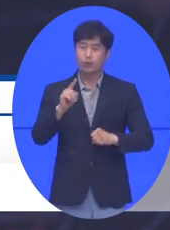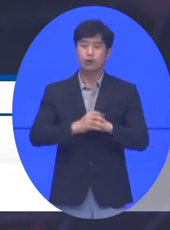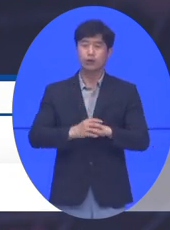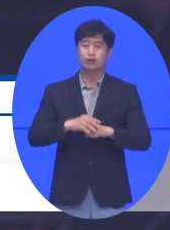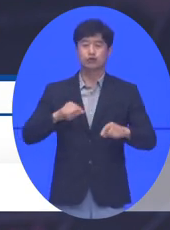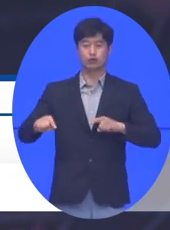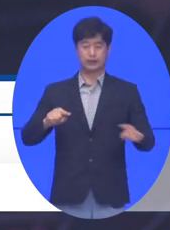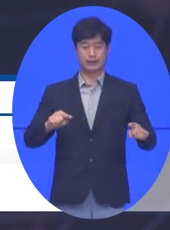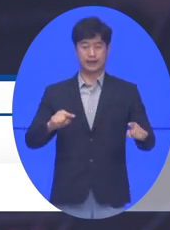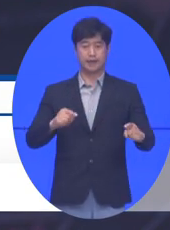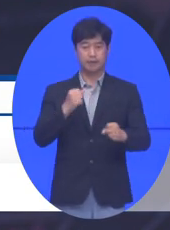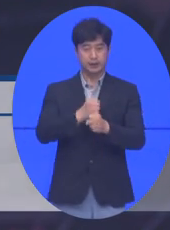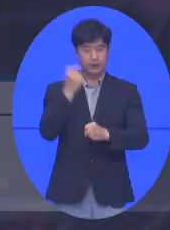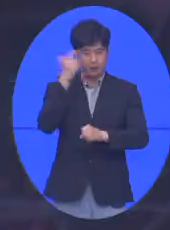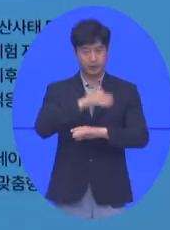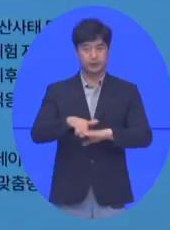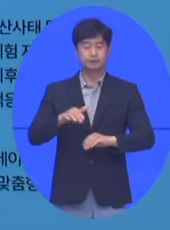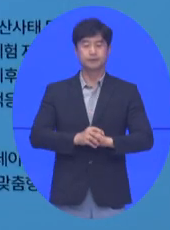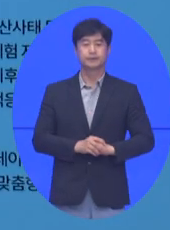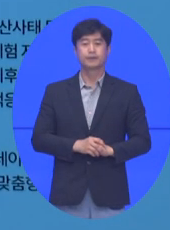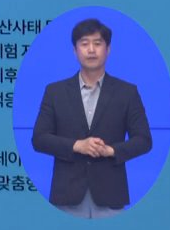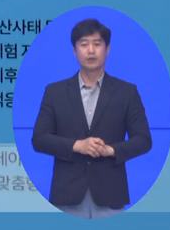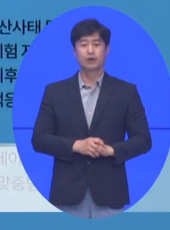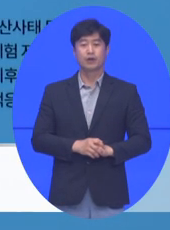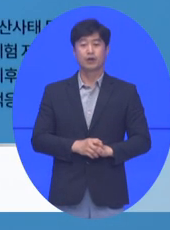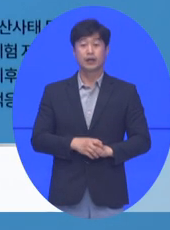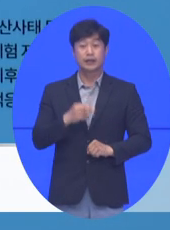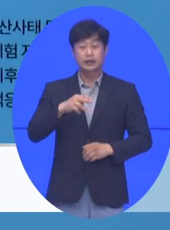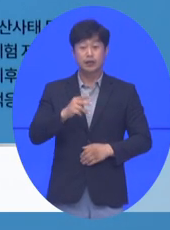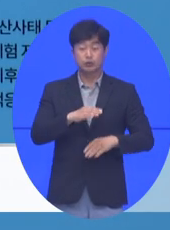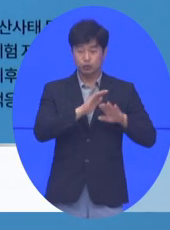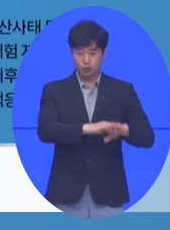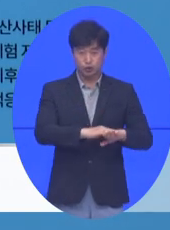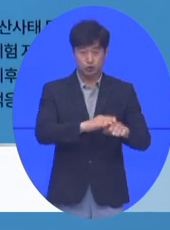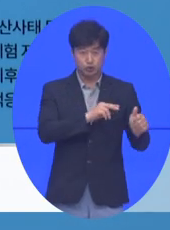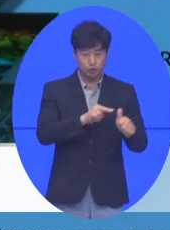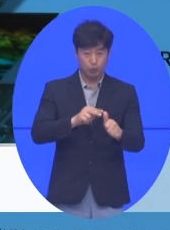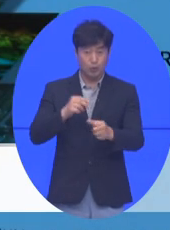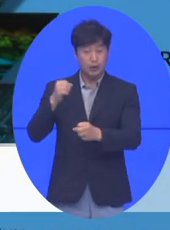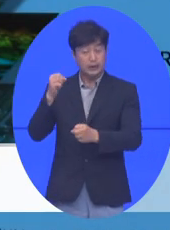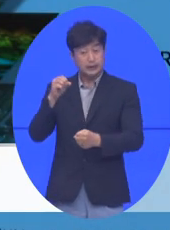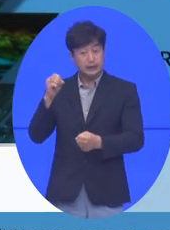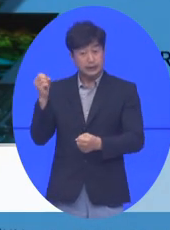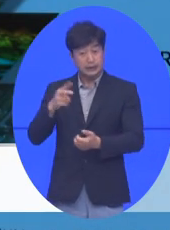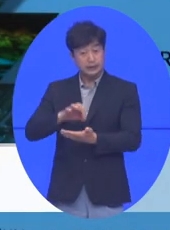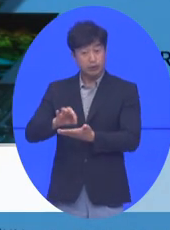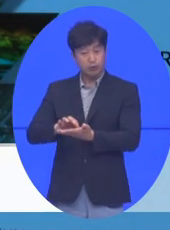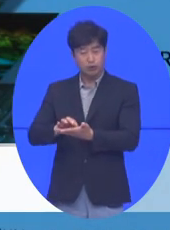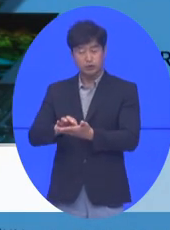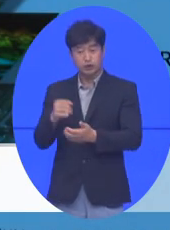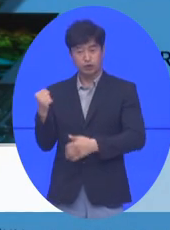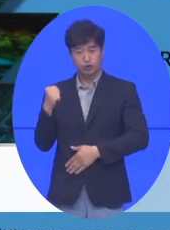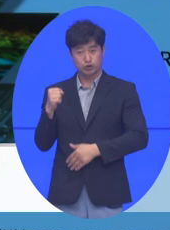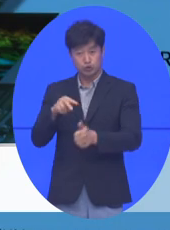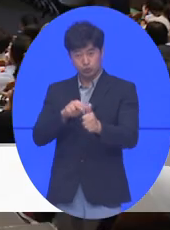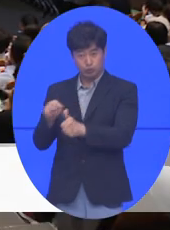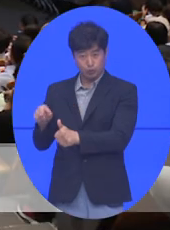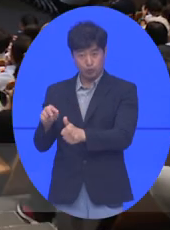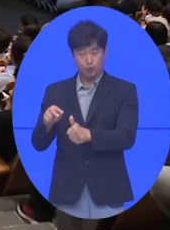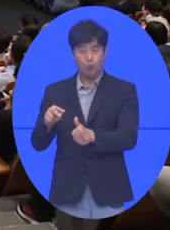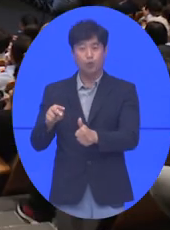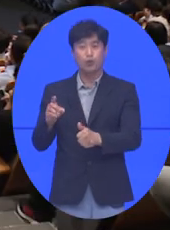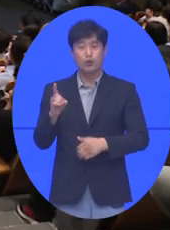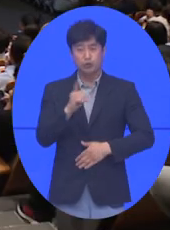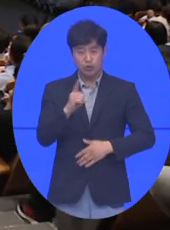정책을 만들어 보려고 합니다 먼저 탄소 저장 정보 재생에너지 도입을 위한 공간정보 등 부족한